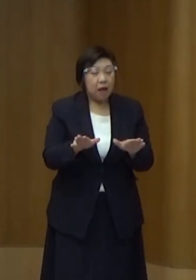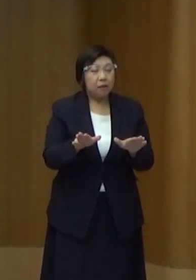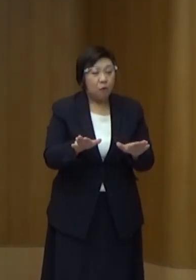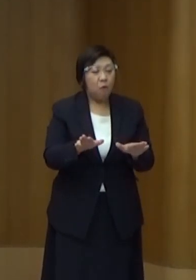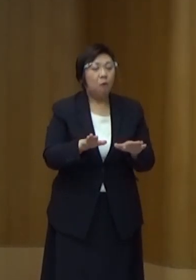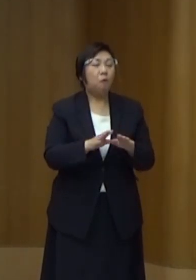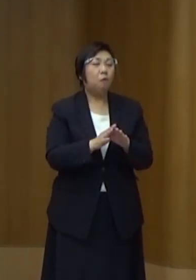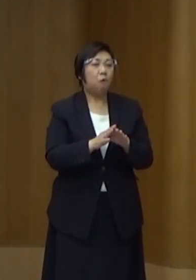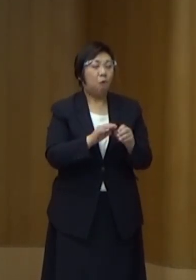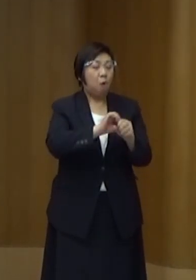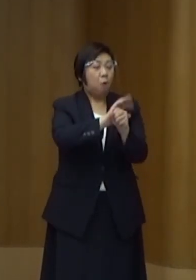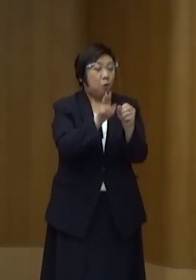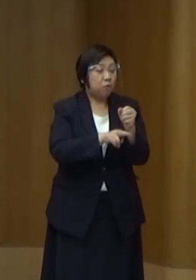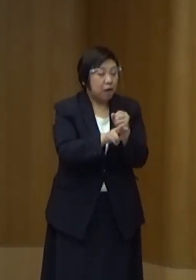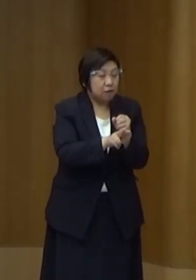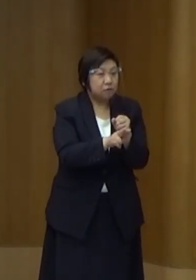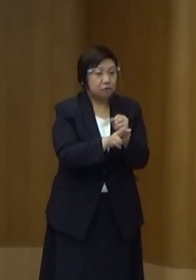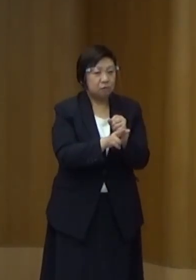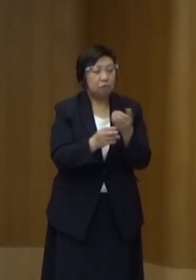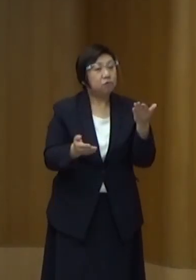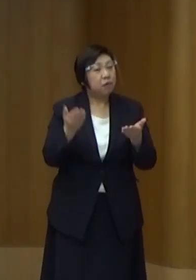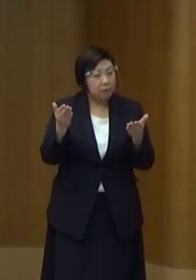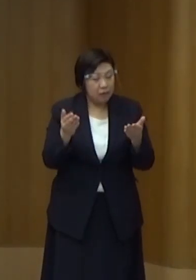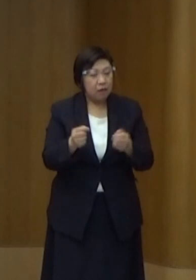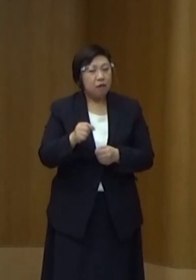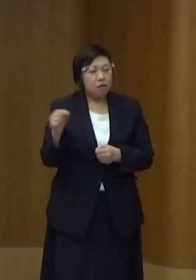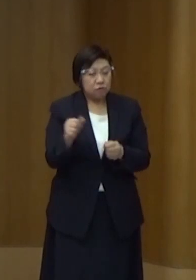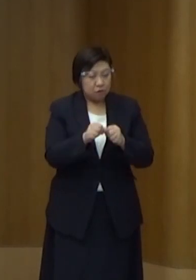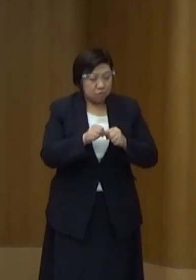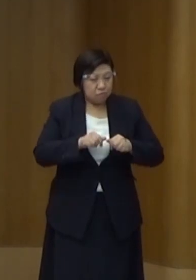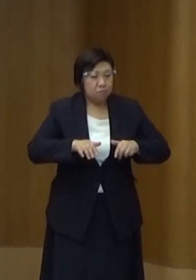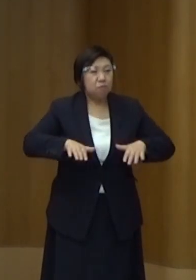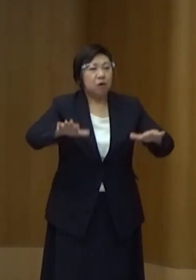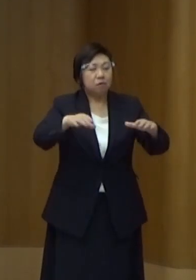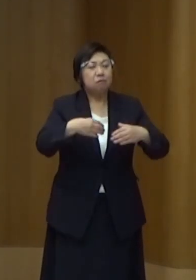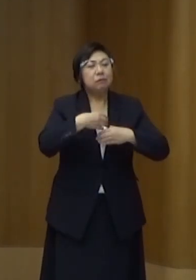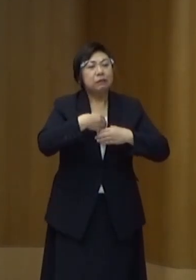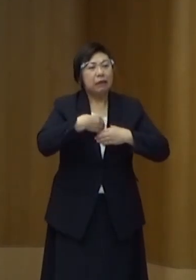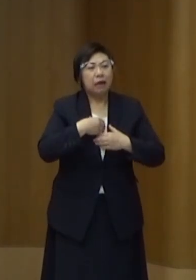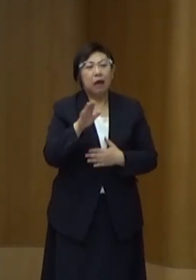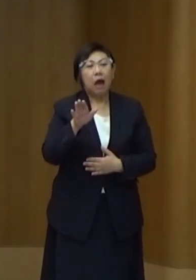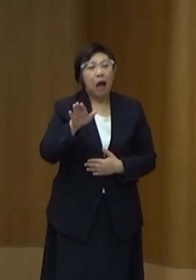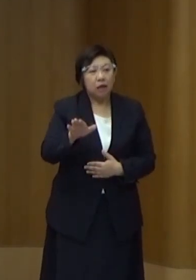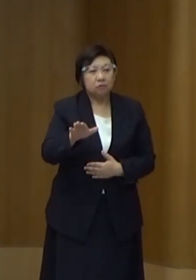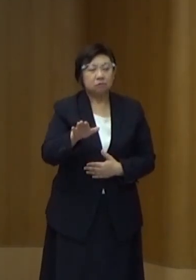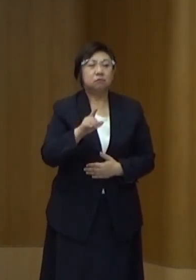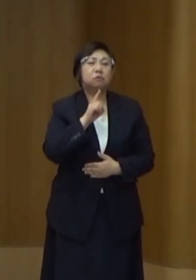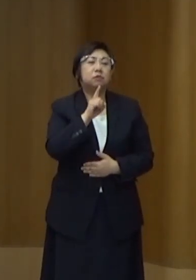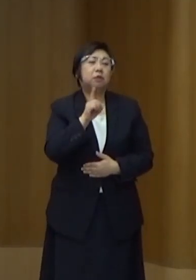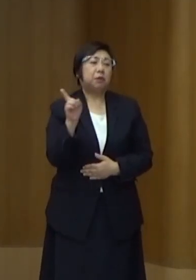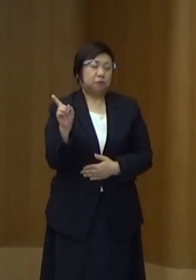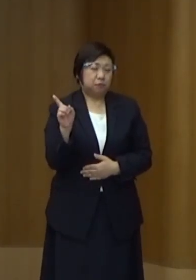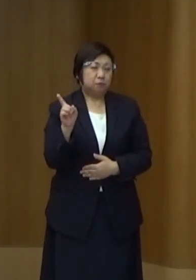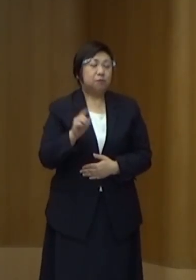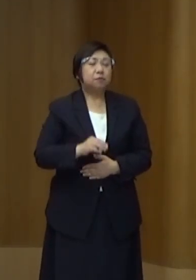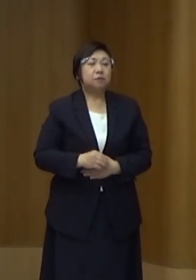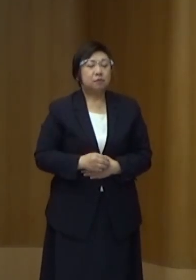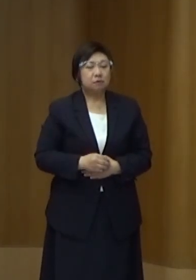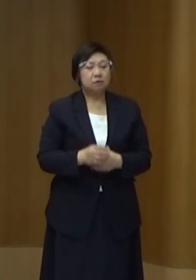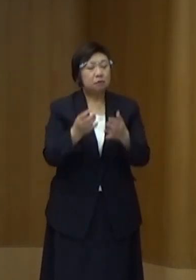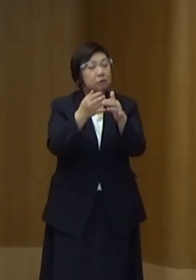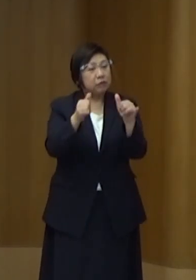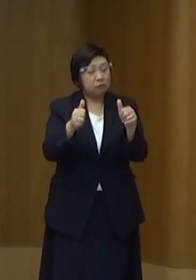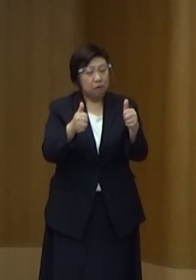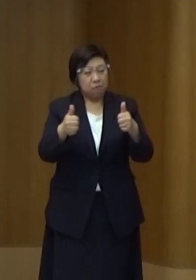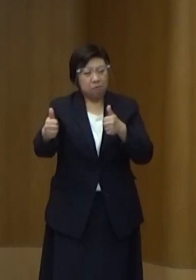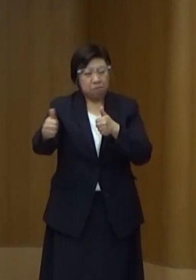比べたときにですね、急速に感染が拡大するリスクが高いというふうにされておりまして、人の往来